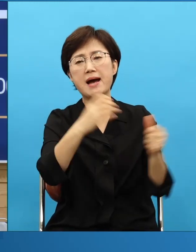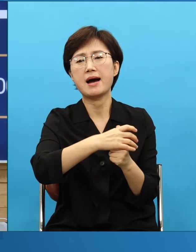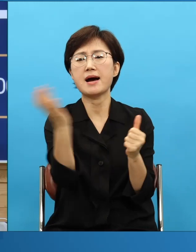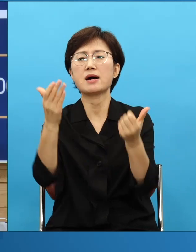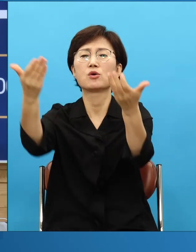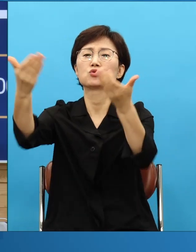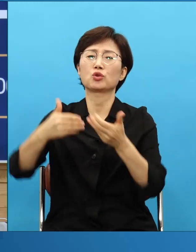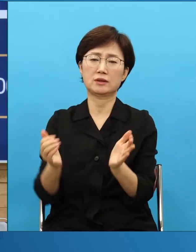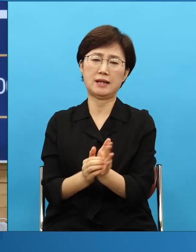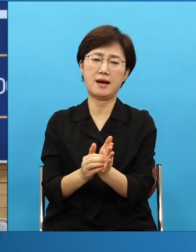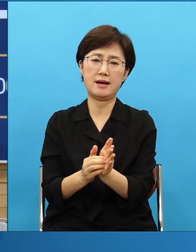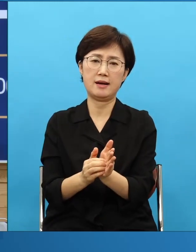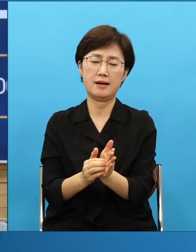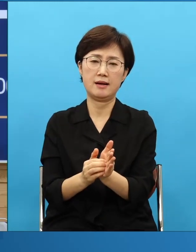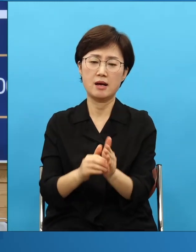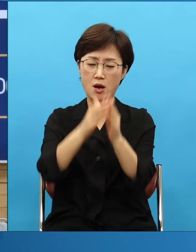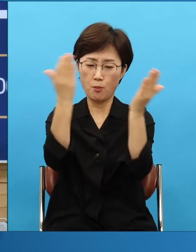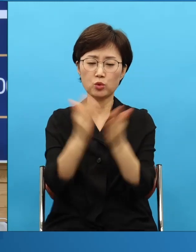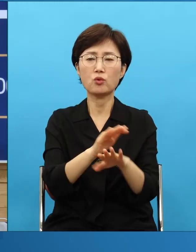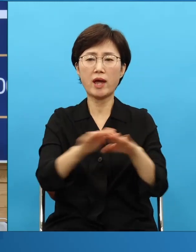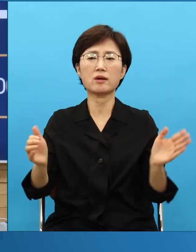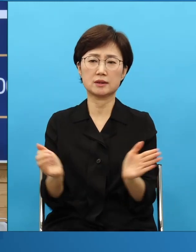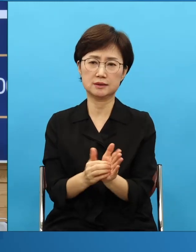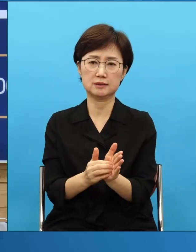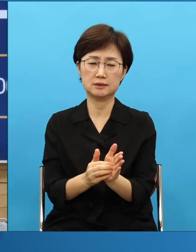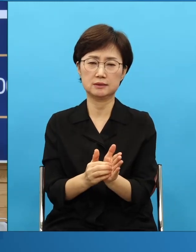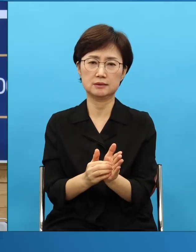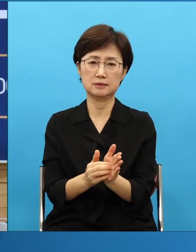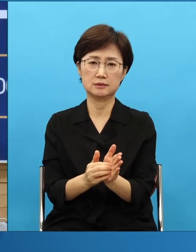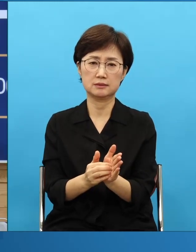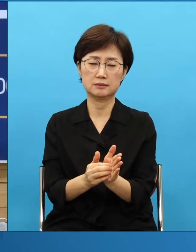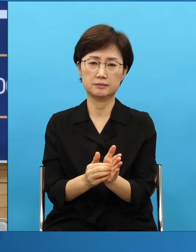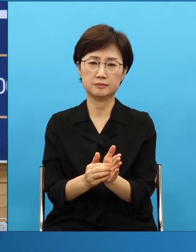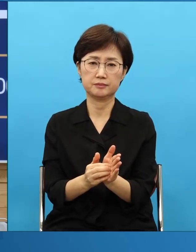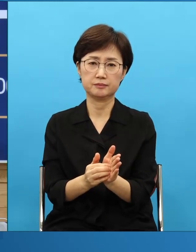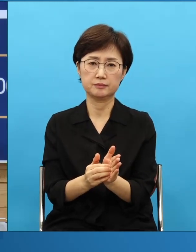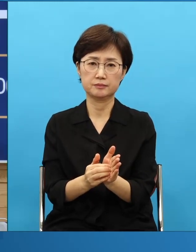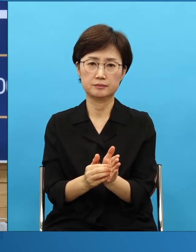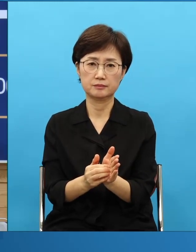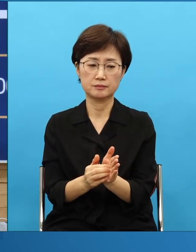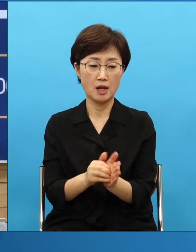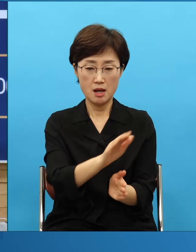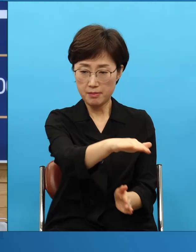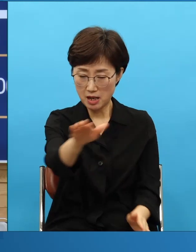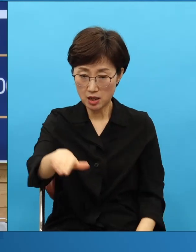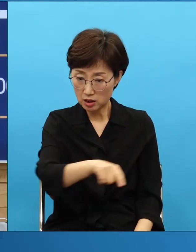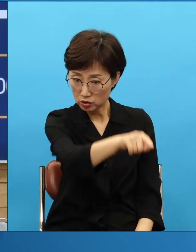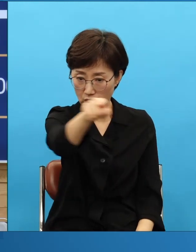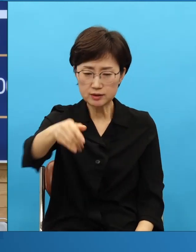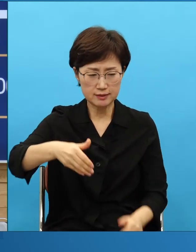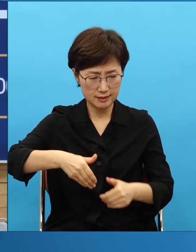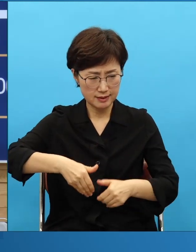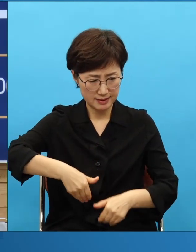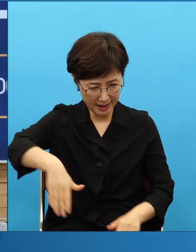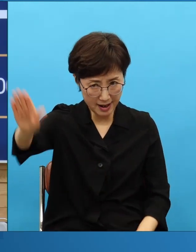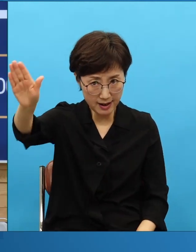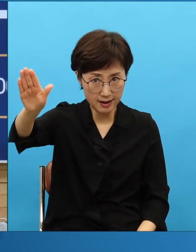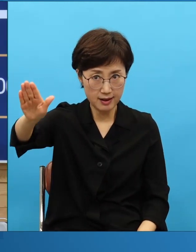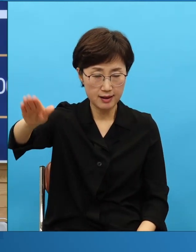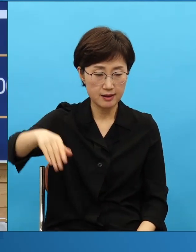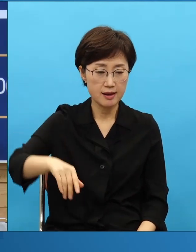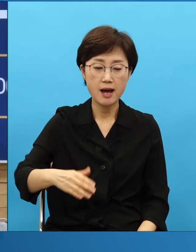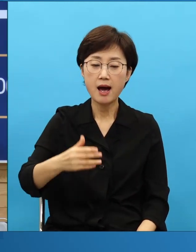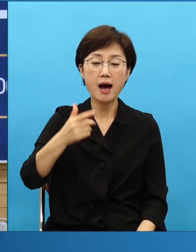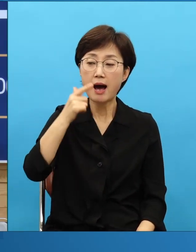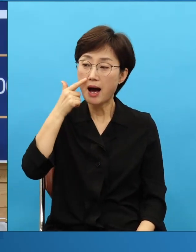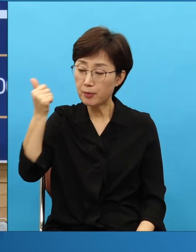the hell, all of that has been destroyed 그러고 말씀하셨어요. and solved by Jesus. 모든 족속에게 가라. And he said, "Go to all nations."